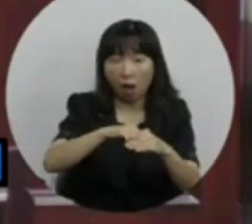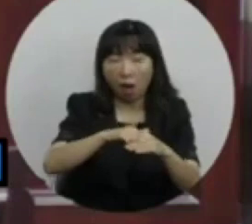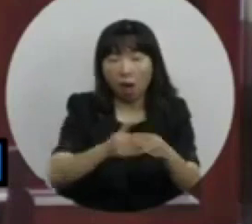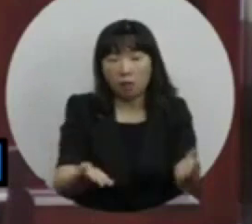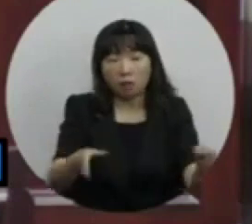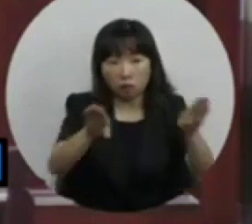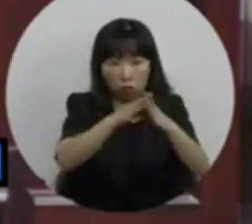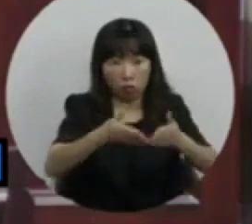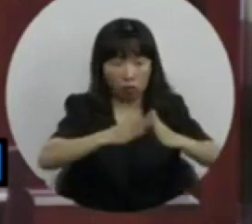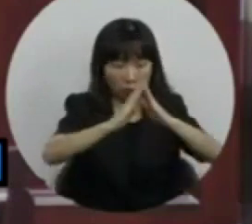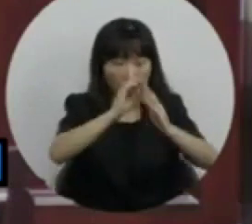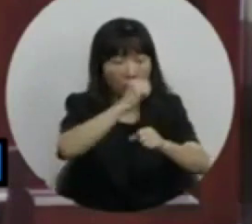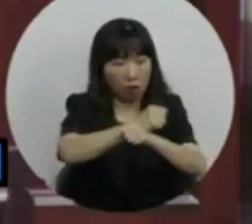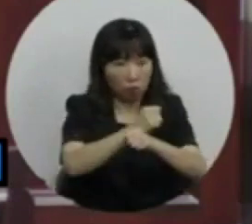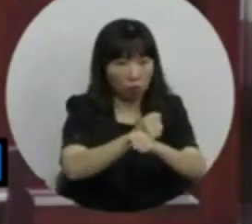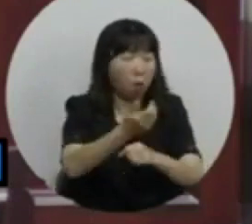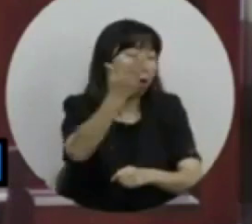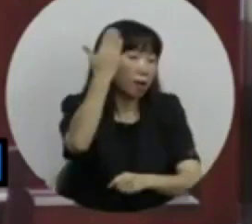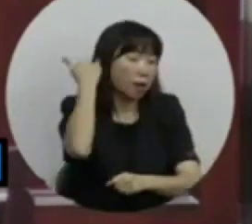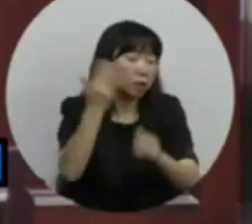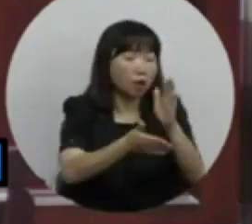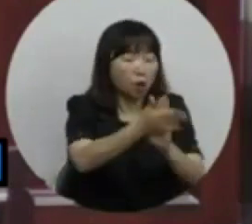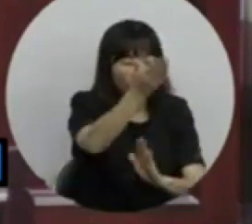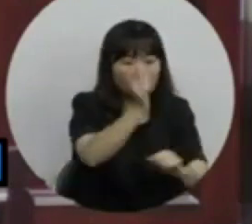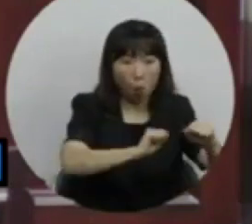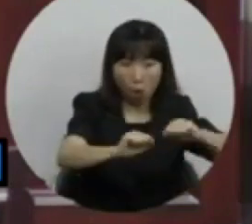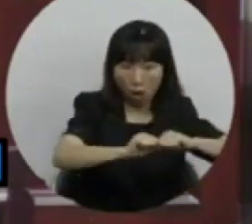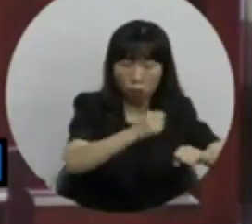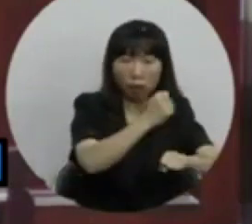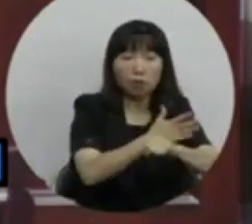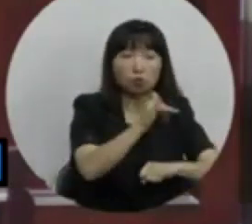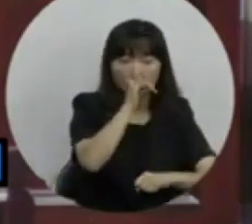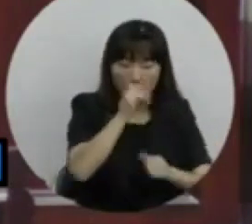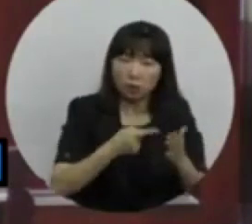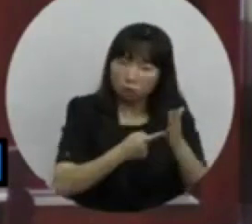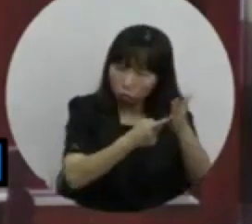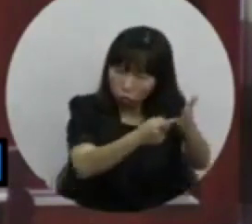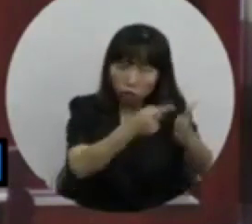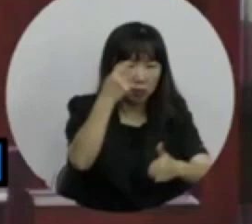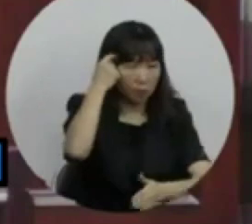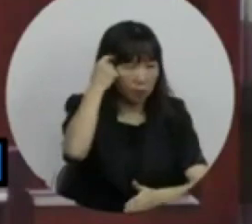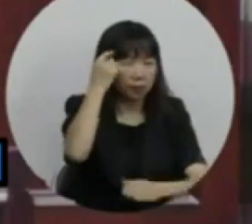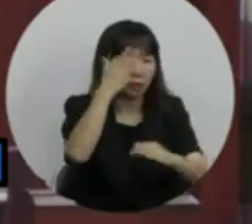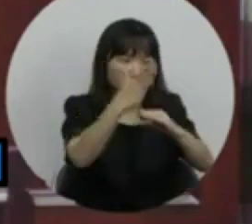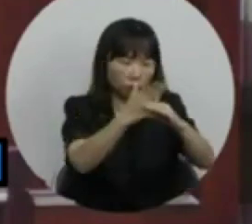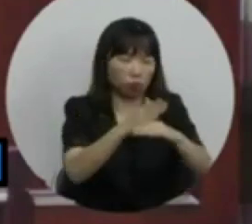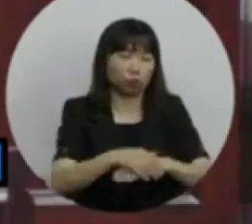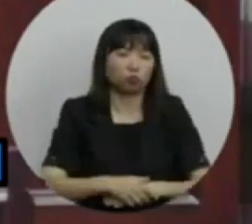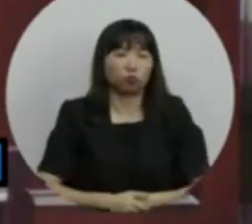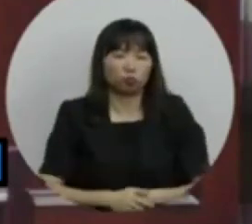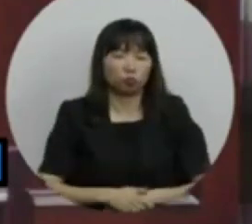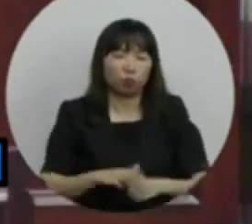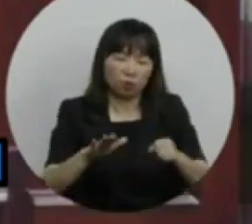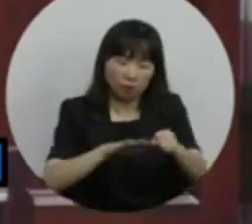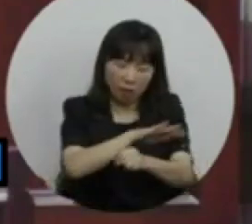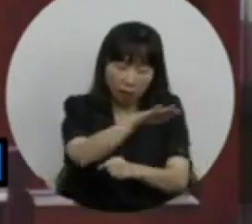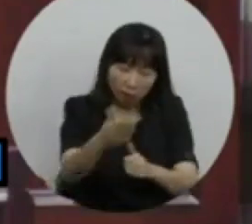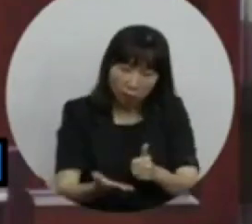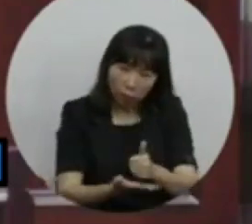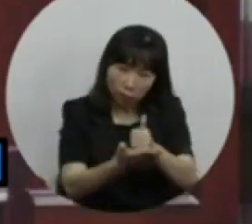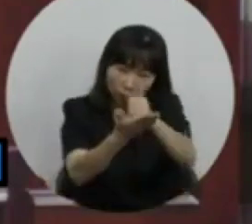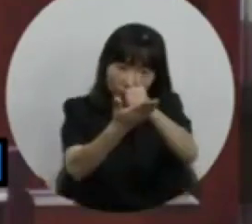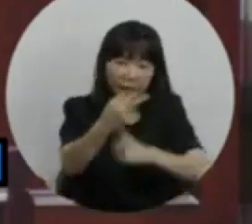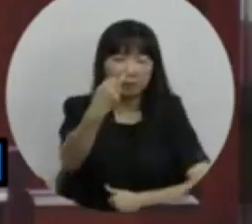건립하여 구도심 중심가가 활성화될 수 있도록 추진할 것입니다. 사랑하고 존경하는